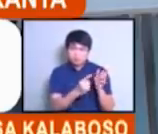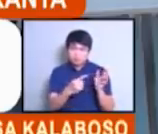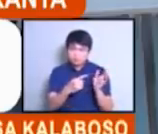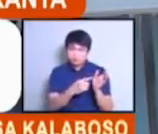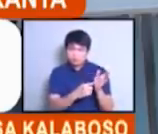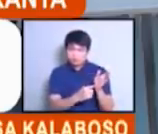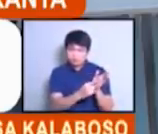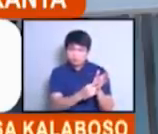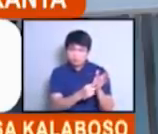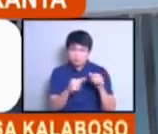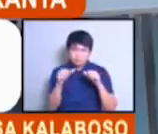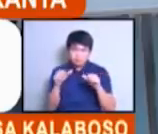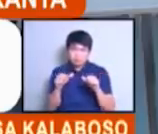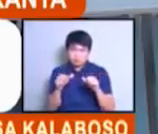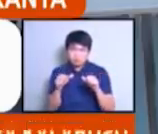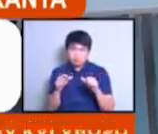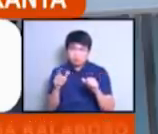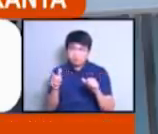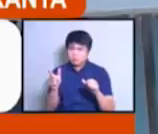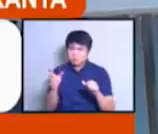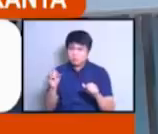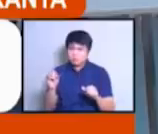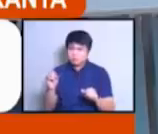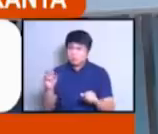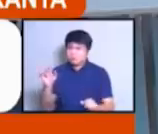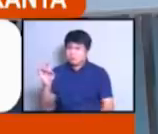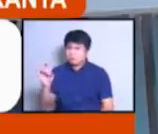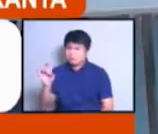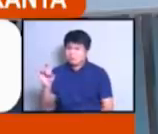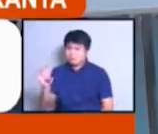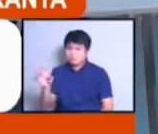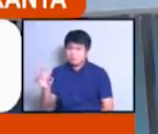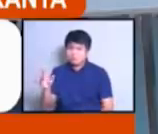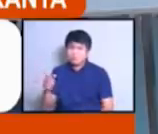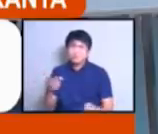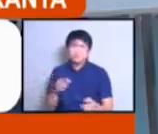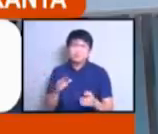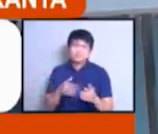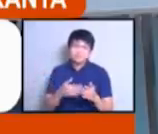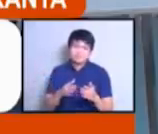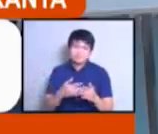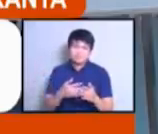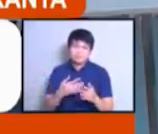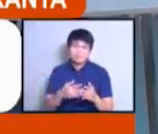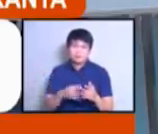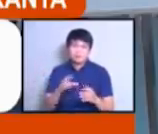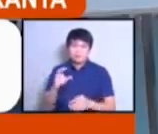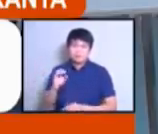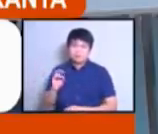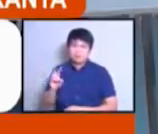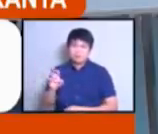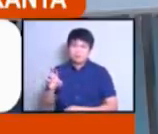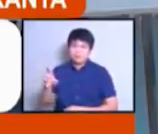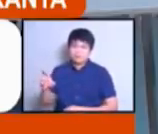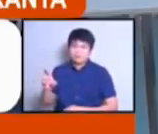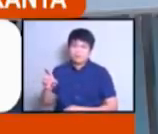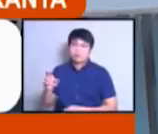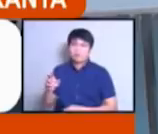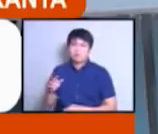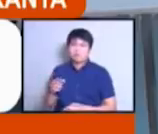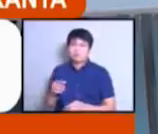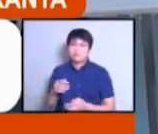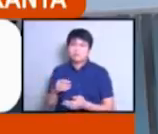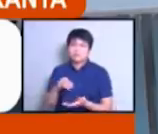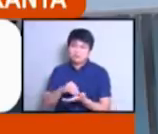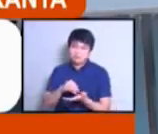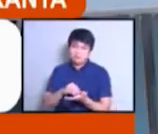post ko, July 2018, nilagay ko sa intro ng pagkanta ko, sa bungiro, ganyan, cover, nakalagay, lyrics ready to the owner sa pag-intro